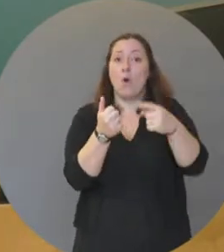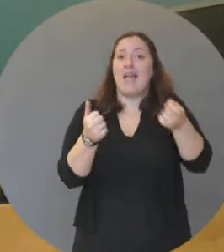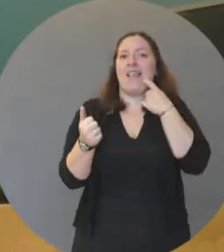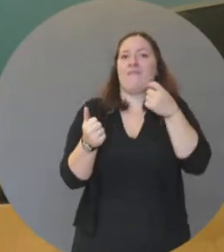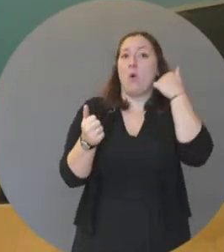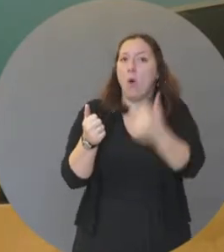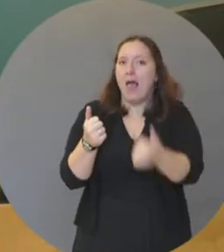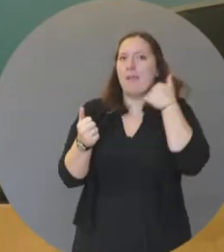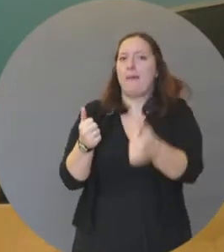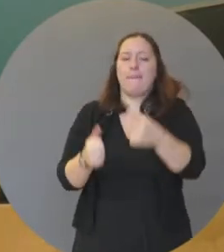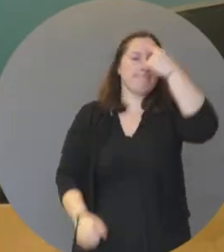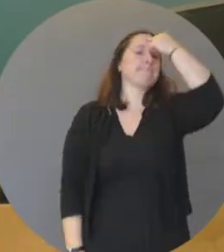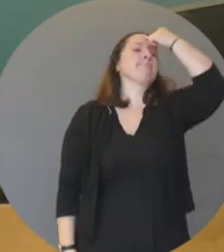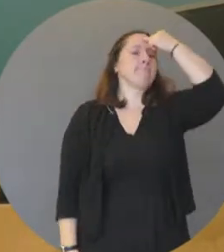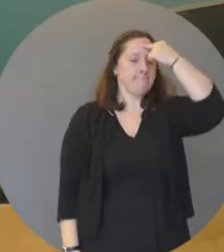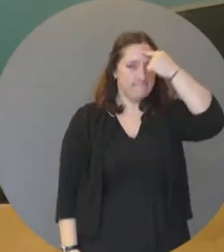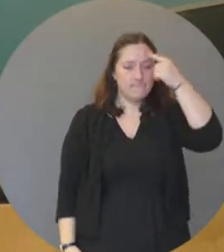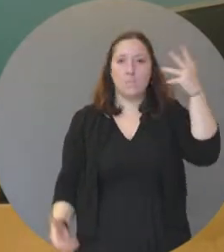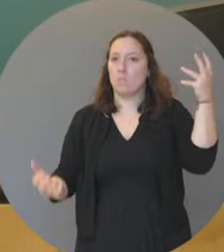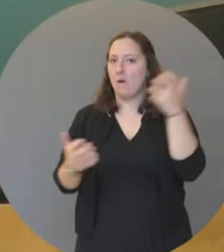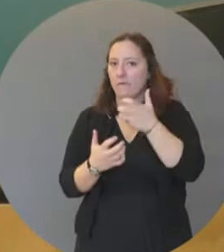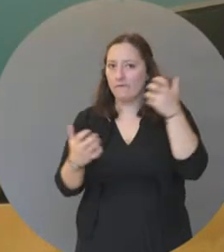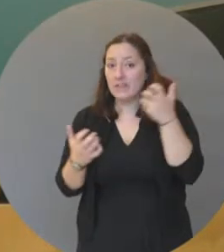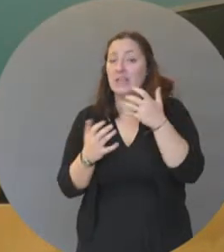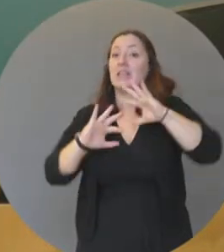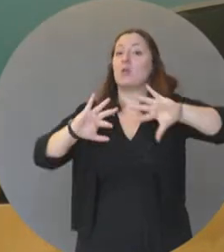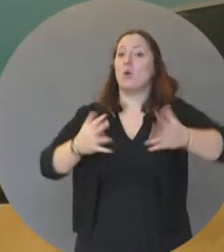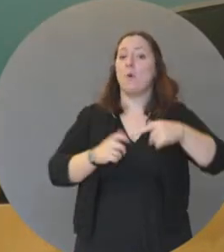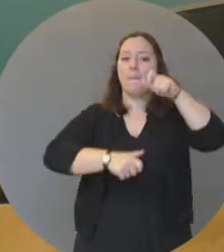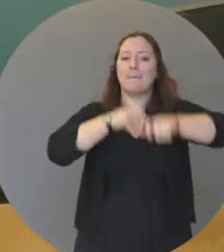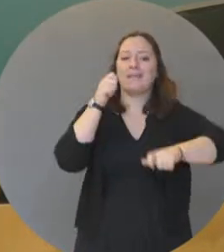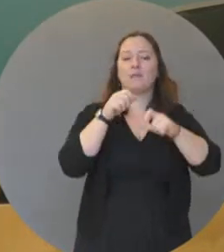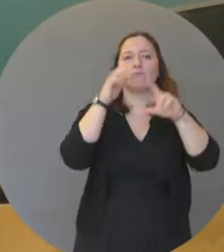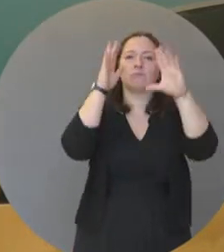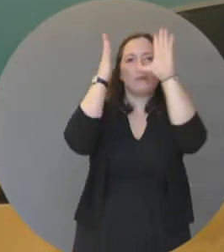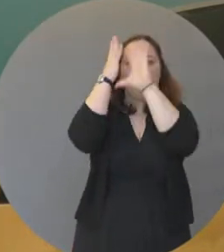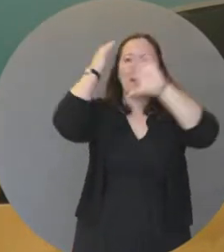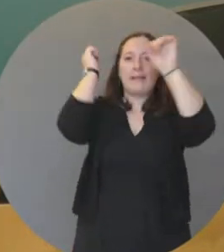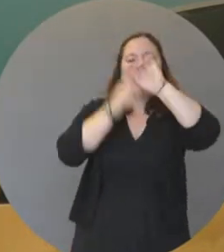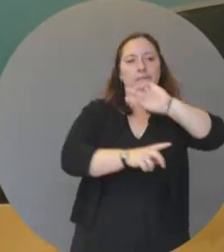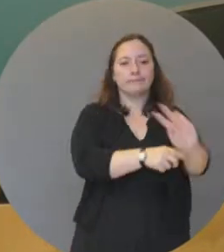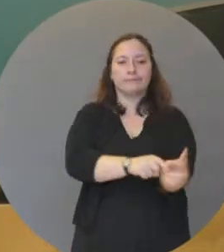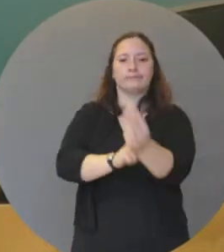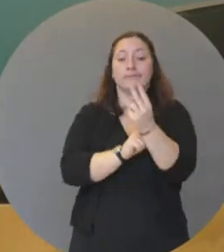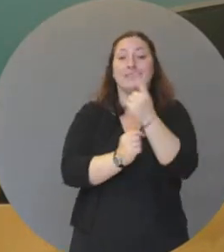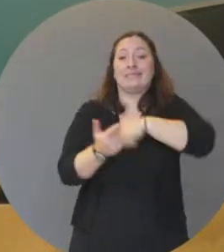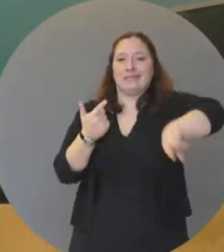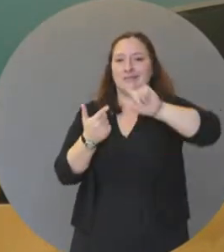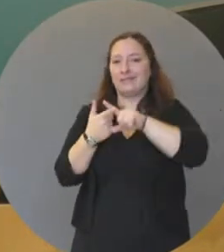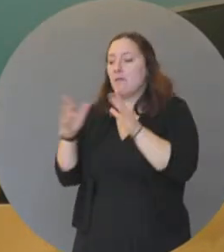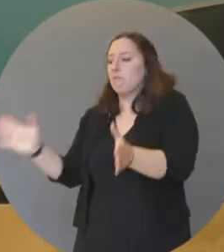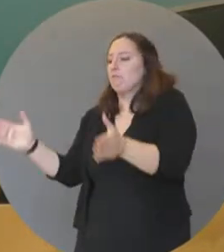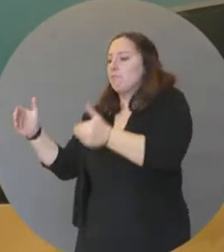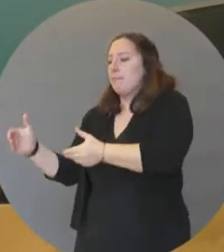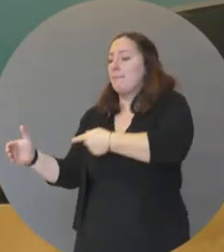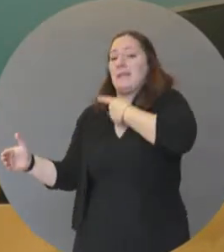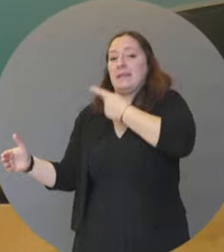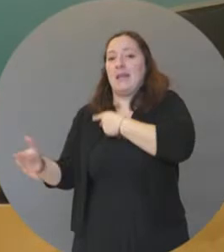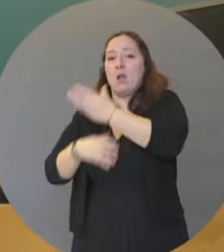elles-mêmes avec des ambassadrices et un lien étroit avec les acteurs du monde médical ou médico-social exemple